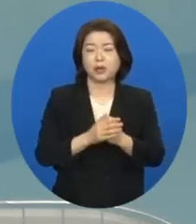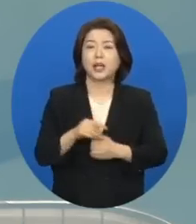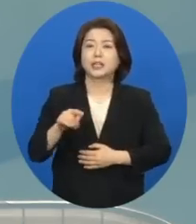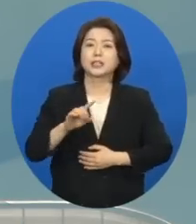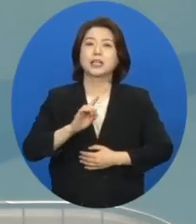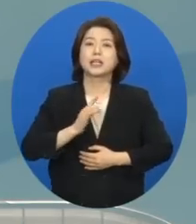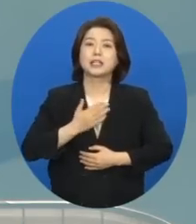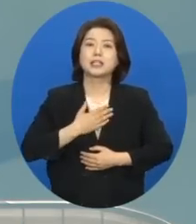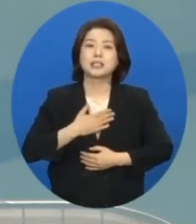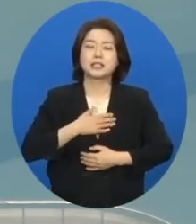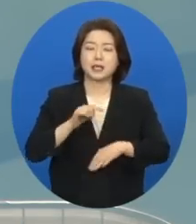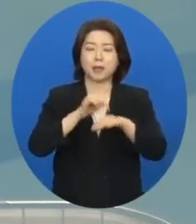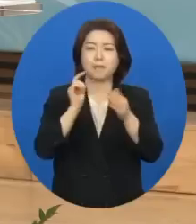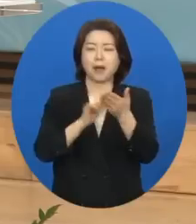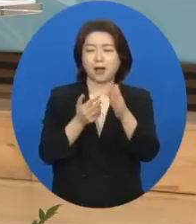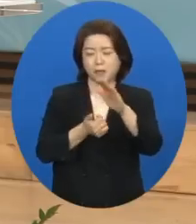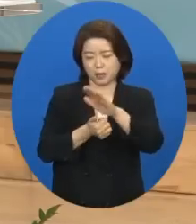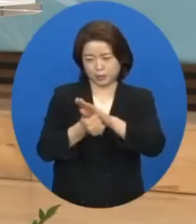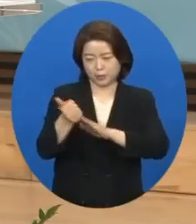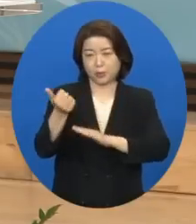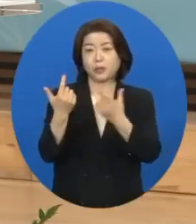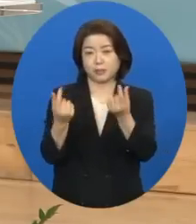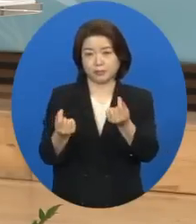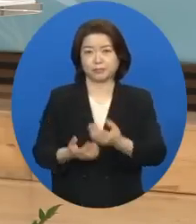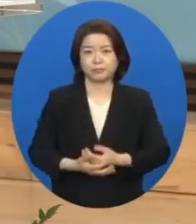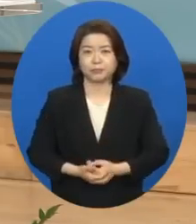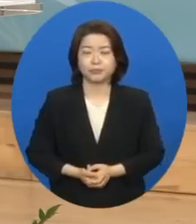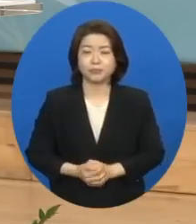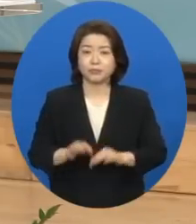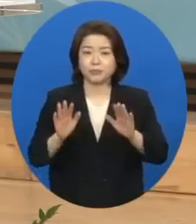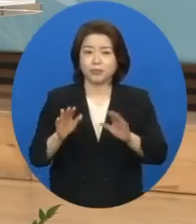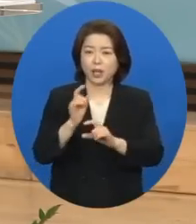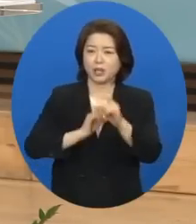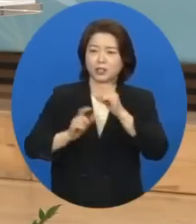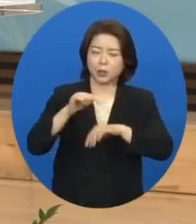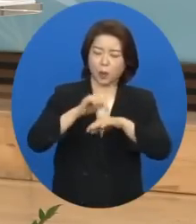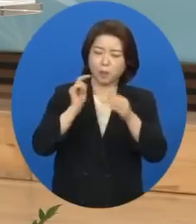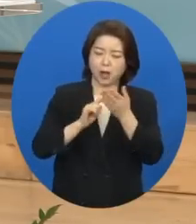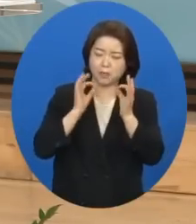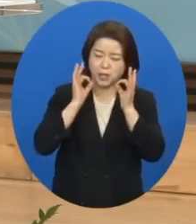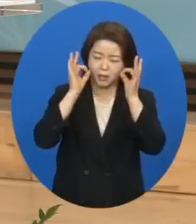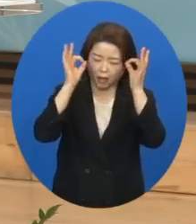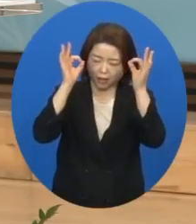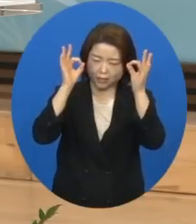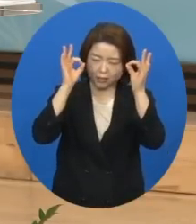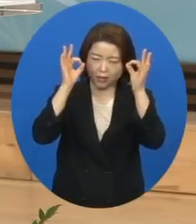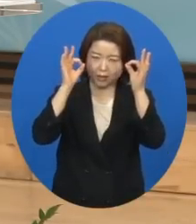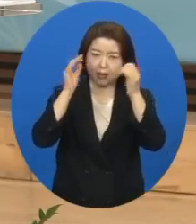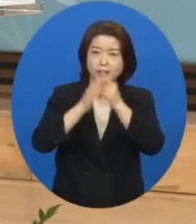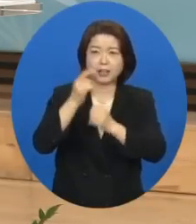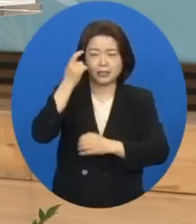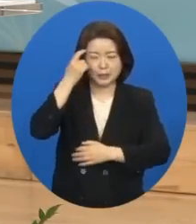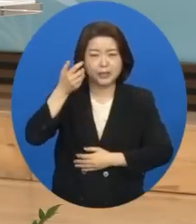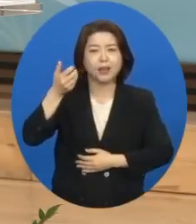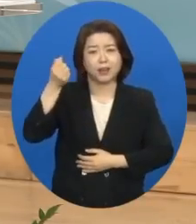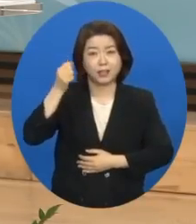제 마음의 소원이기도 합니다. 오늘 정말 더 마음에 간절한 마음이 드는